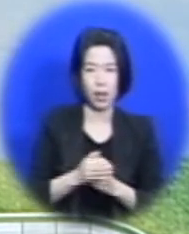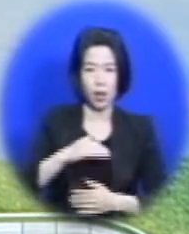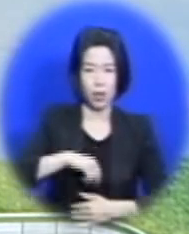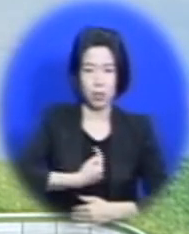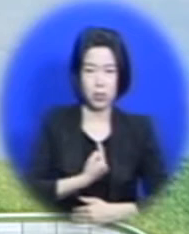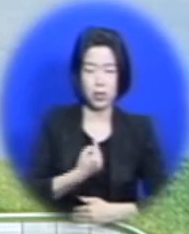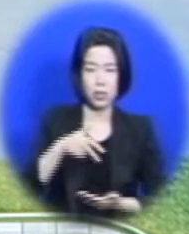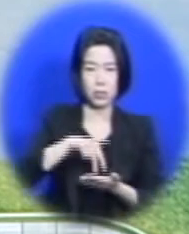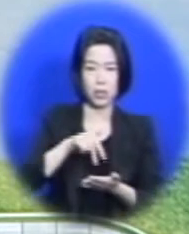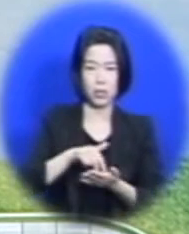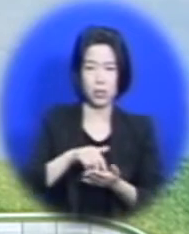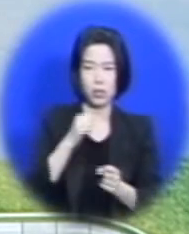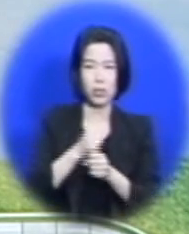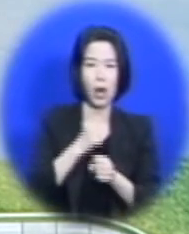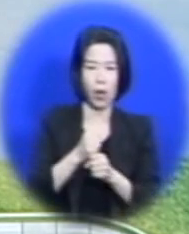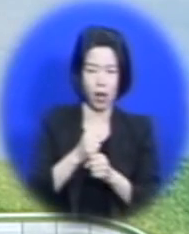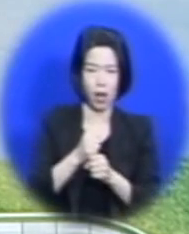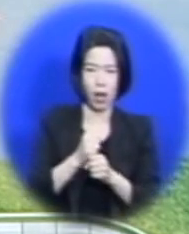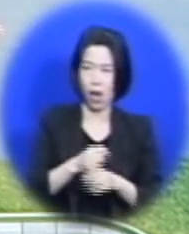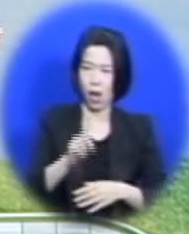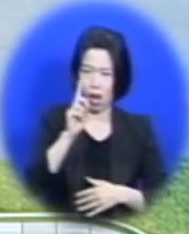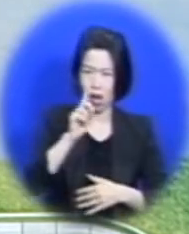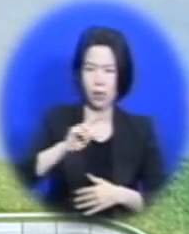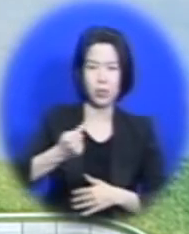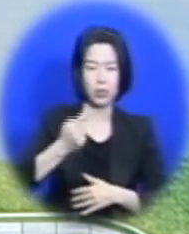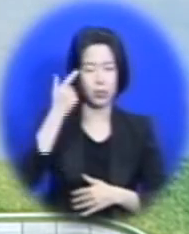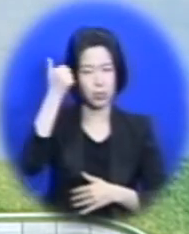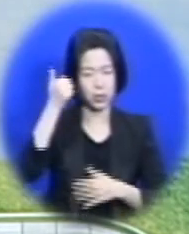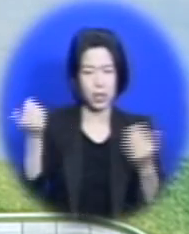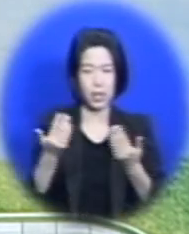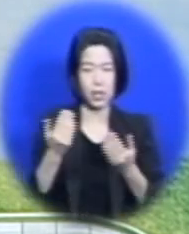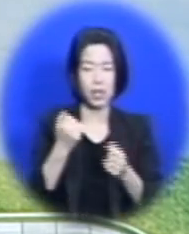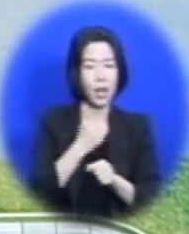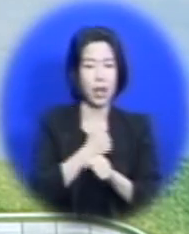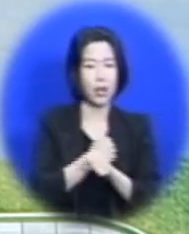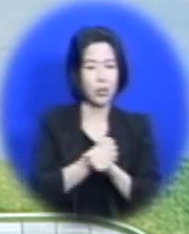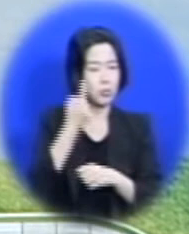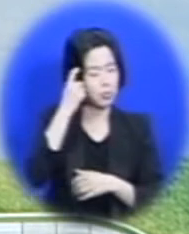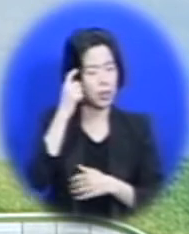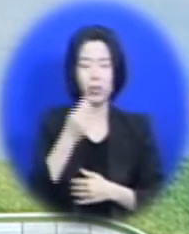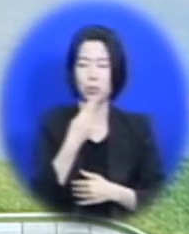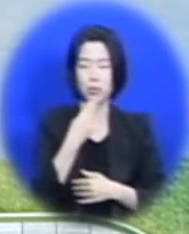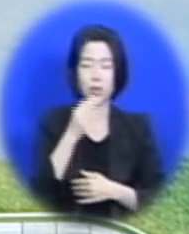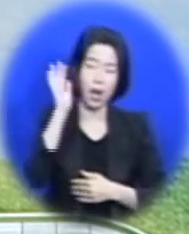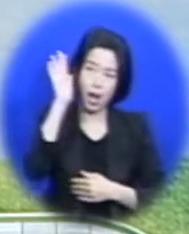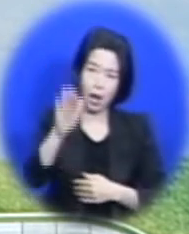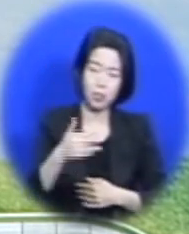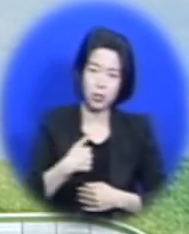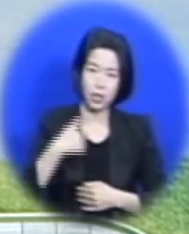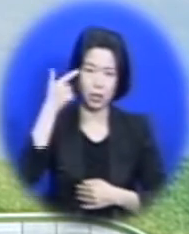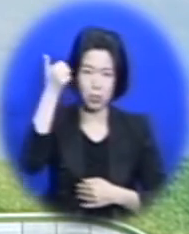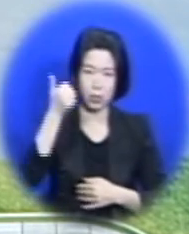본인으로서는 당황스러운 일입니다. 한 번도 목회자가 될 생각을 해보지를 않았습니다. 내가 앞으로 목회자로서 잘할